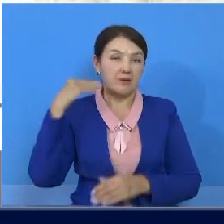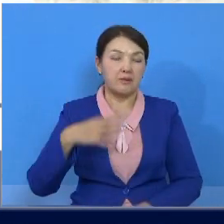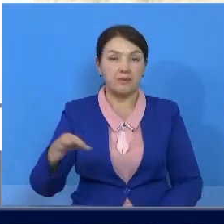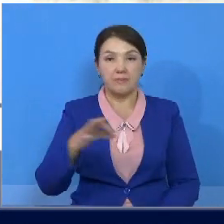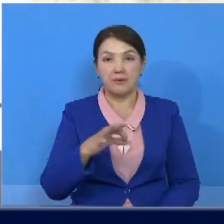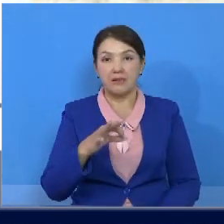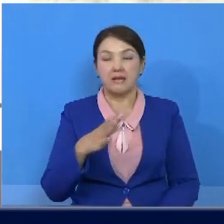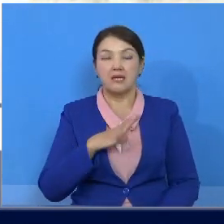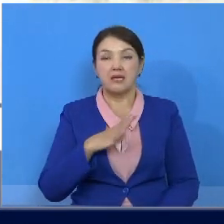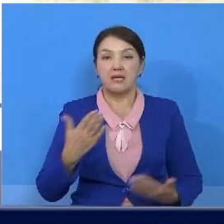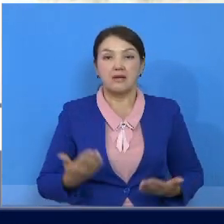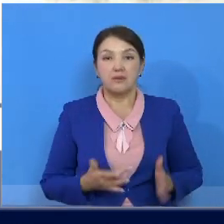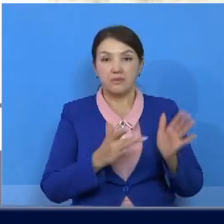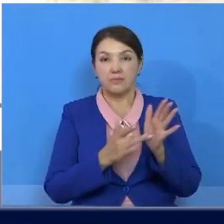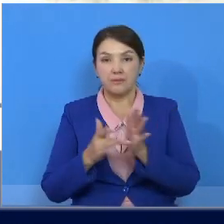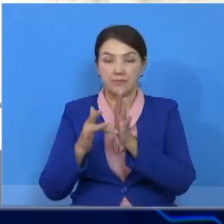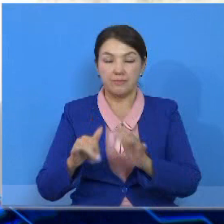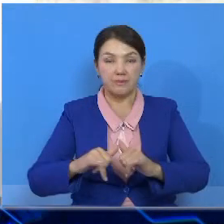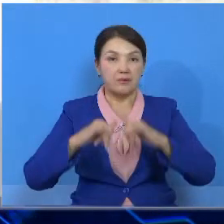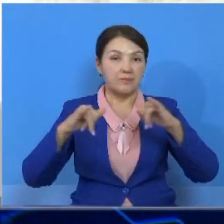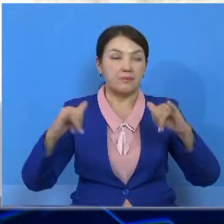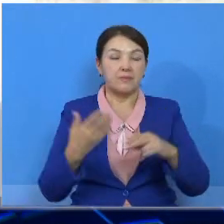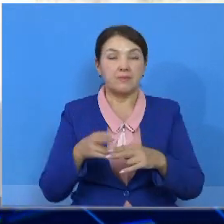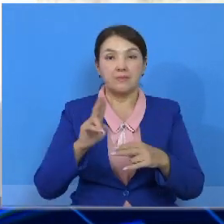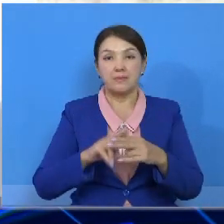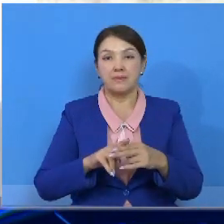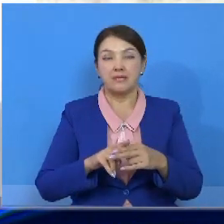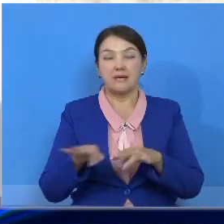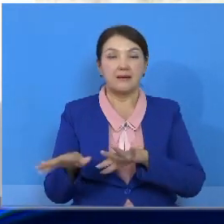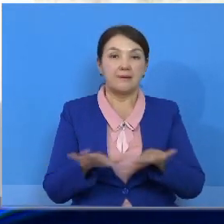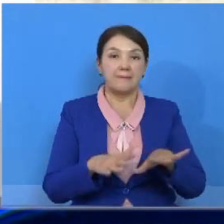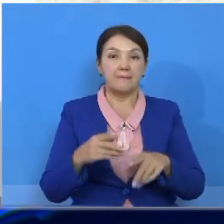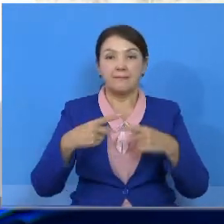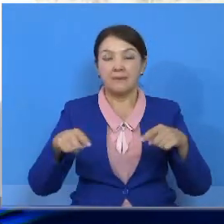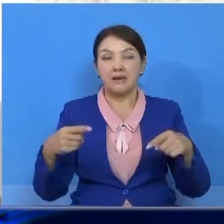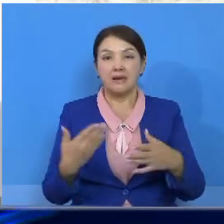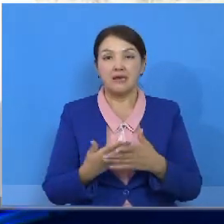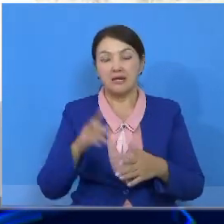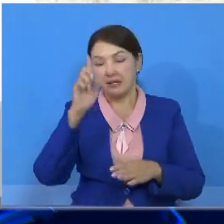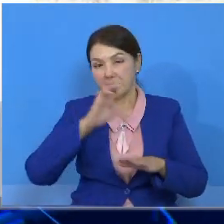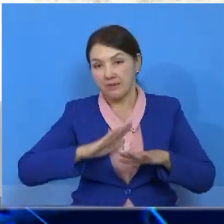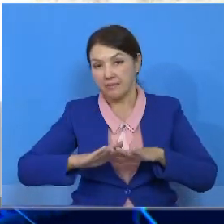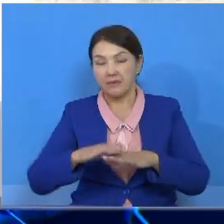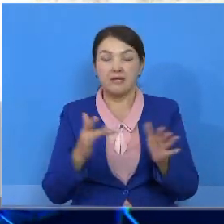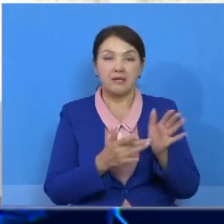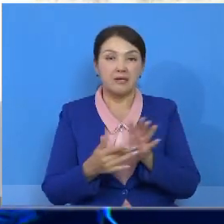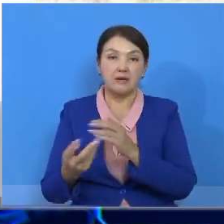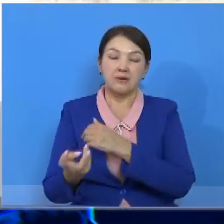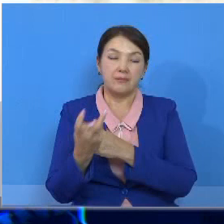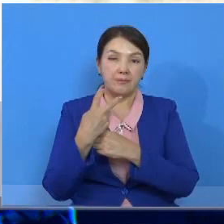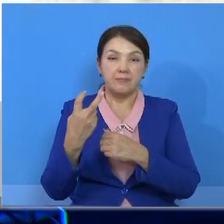облысының өңірінің туристік әлеуетін дамыту. Осы іс-шараға басқа өңірлерден, басқа елдерден де туристер келіп